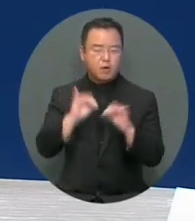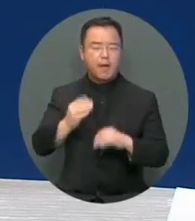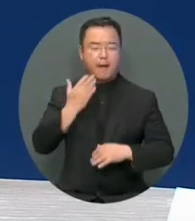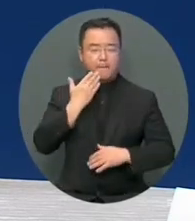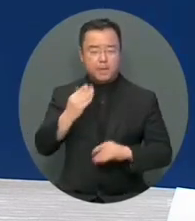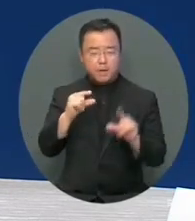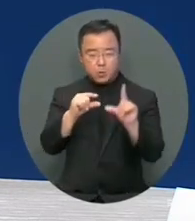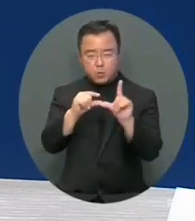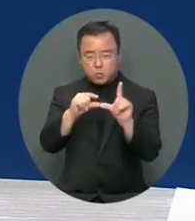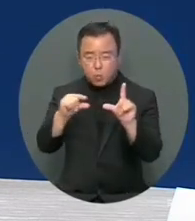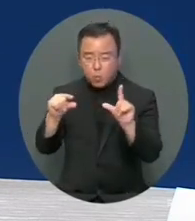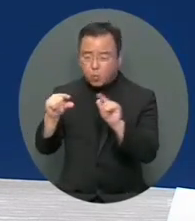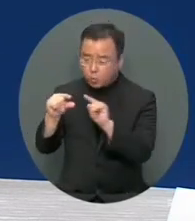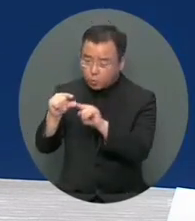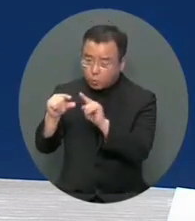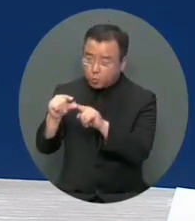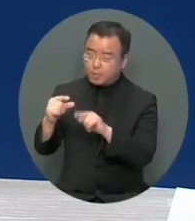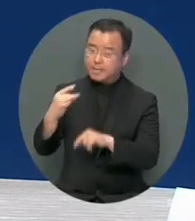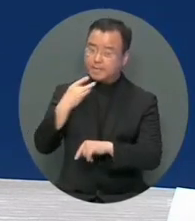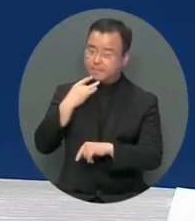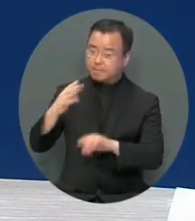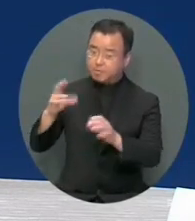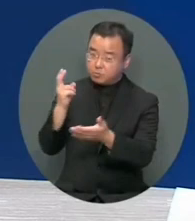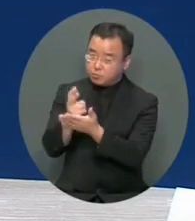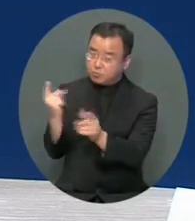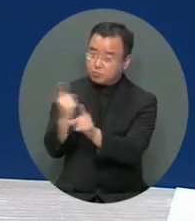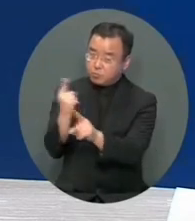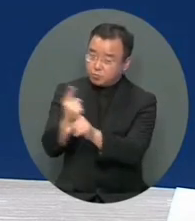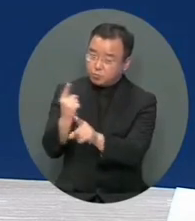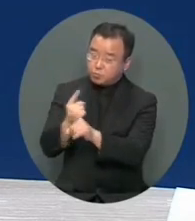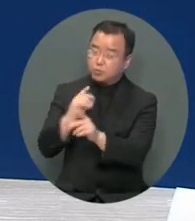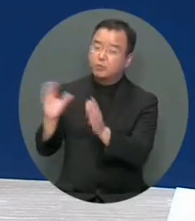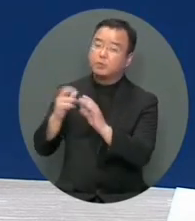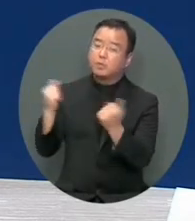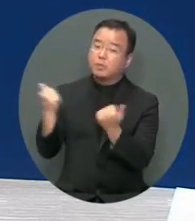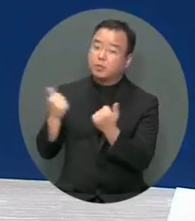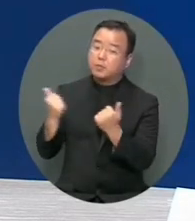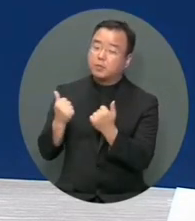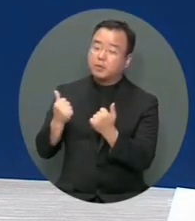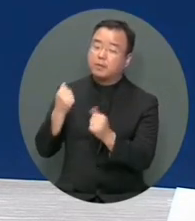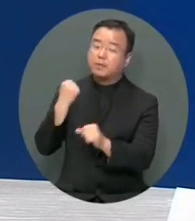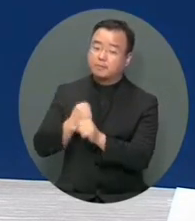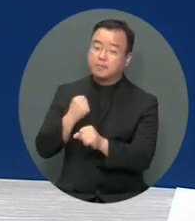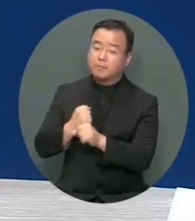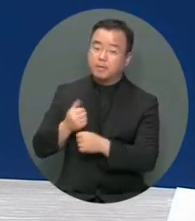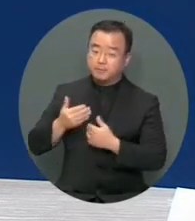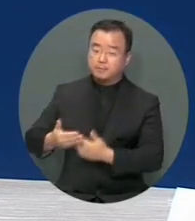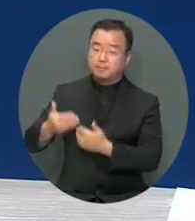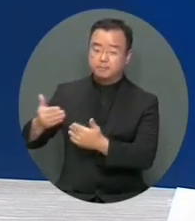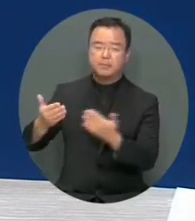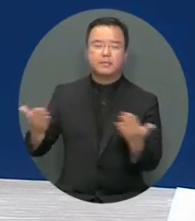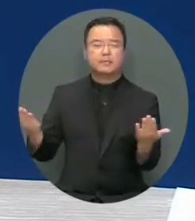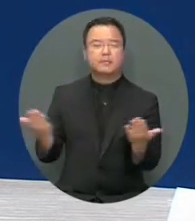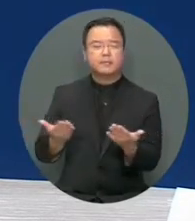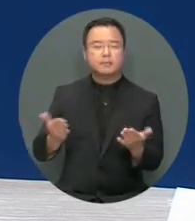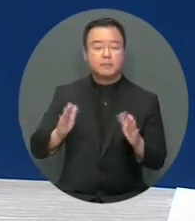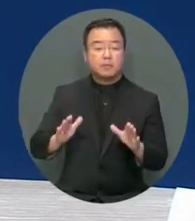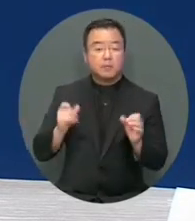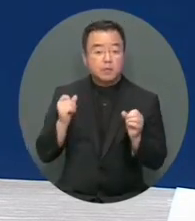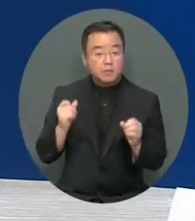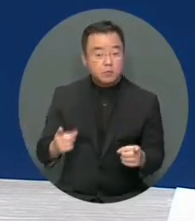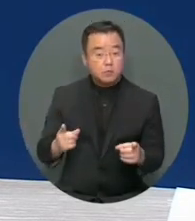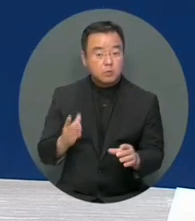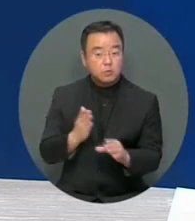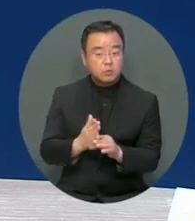부분이라도 개헌을 안을 협의하고 그것을 만들어서 추진하는 것을 이 기회에